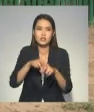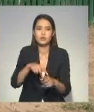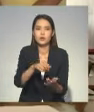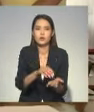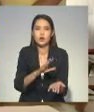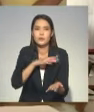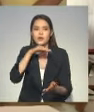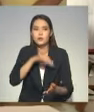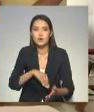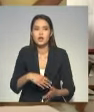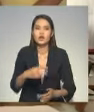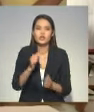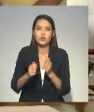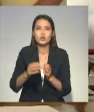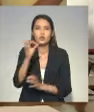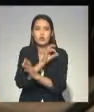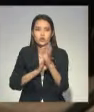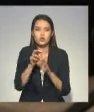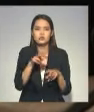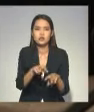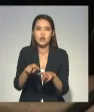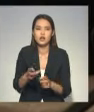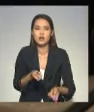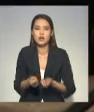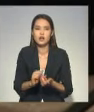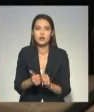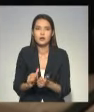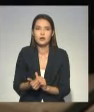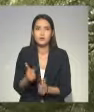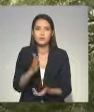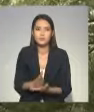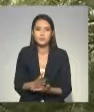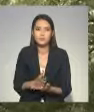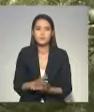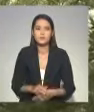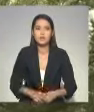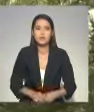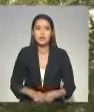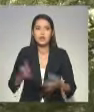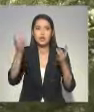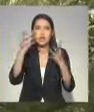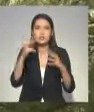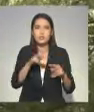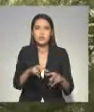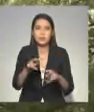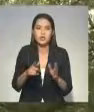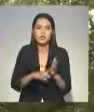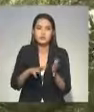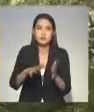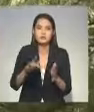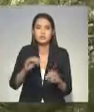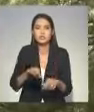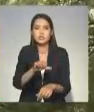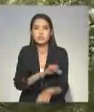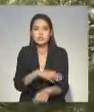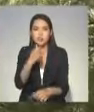Онда мамандар күні-түні кезекшілік атқарады. На всех постах установлены емкости. Барлық бақылау бекеттерінде 75 текше метрлік су